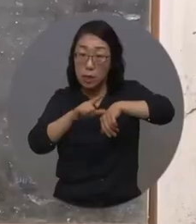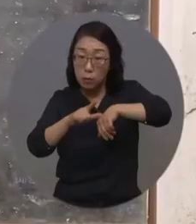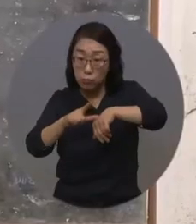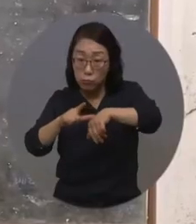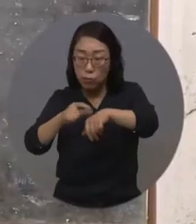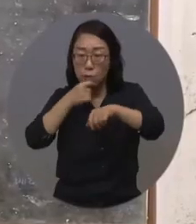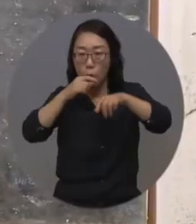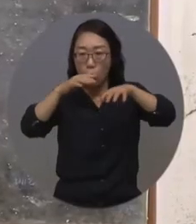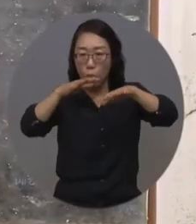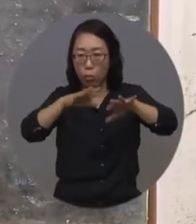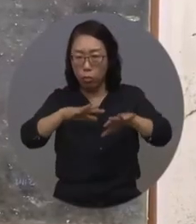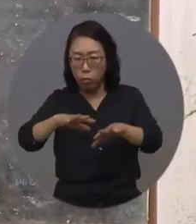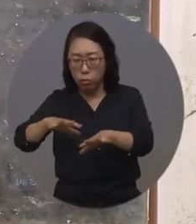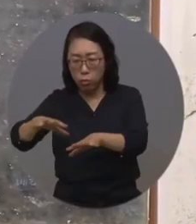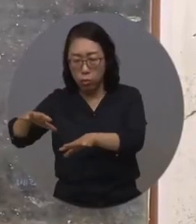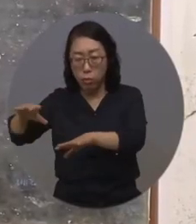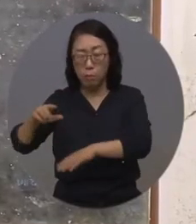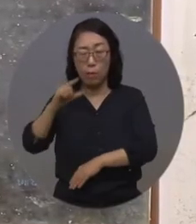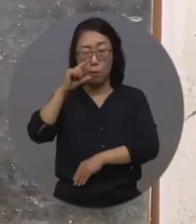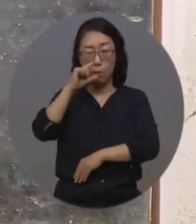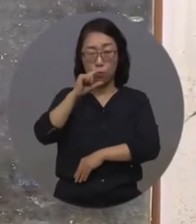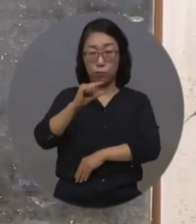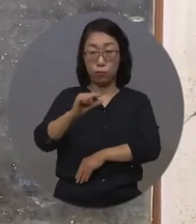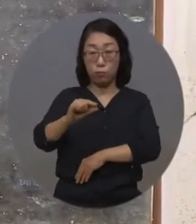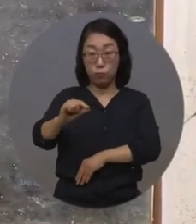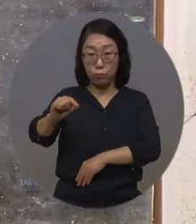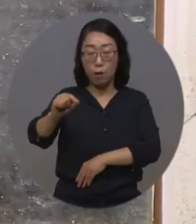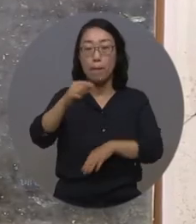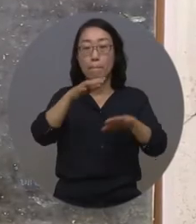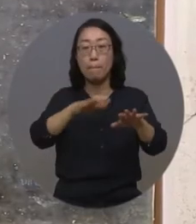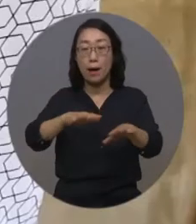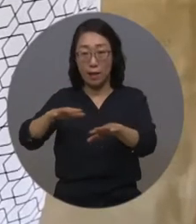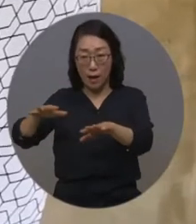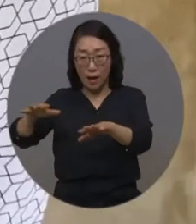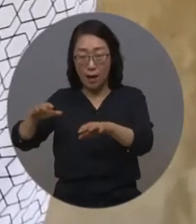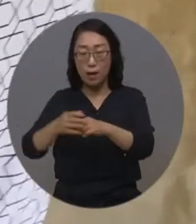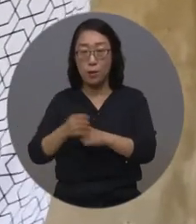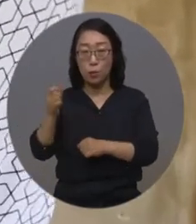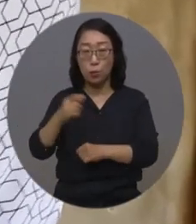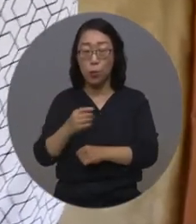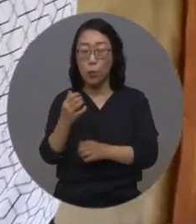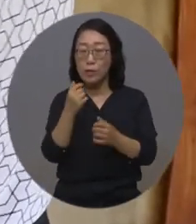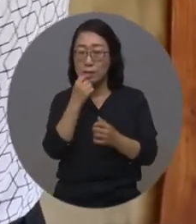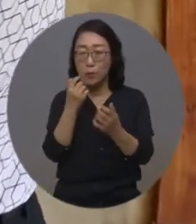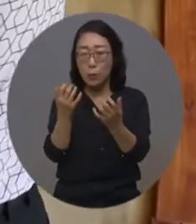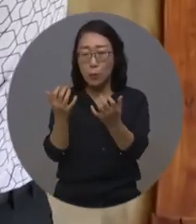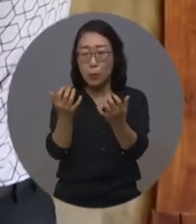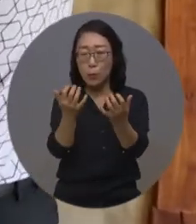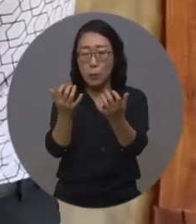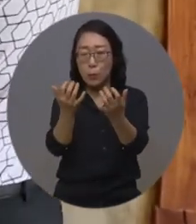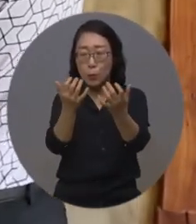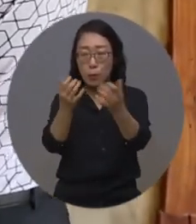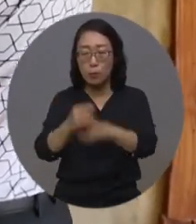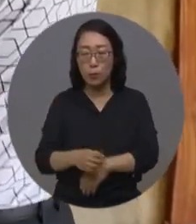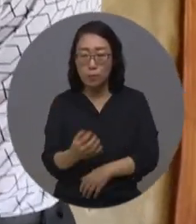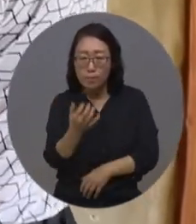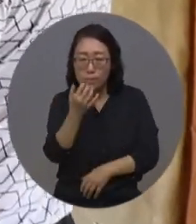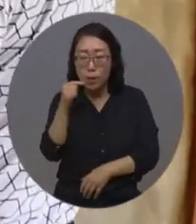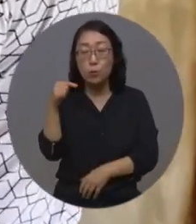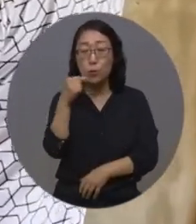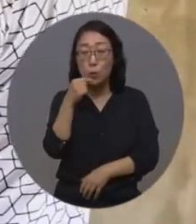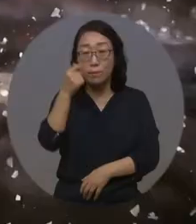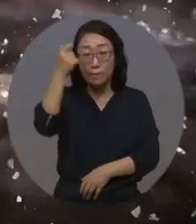지나면 끝이 보이지 않는 지평선으로 변하고 어느 순간엔 아지랑이가 피어오르는 소금 냄새